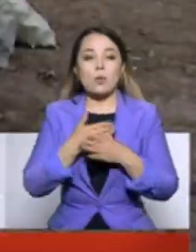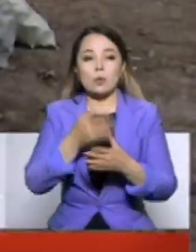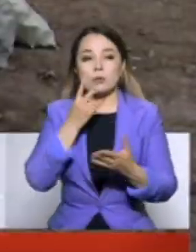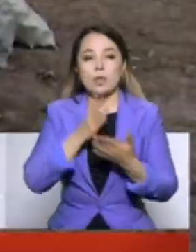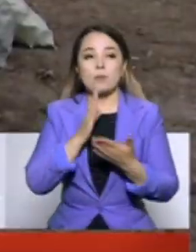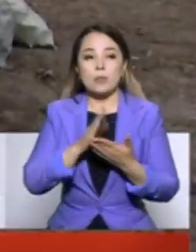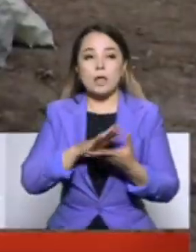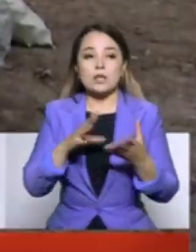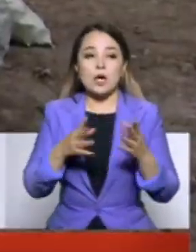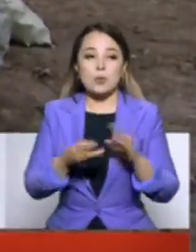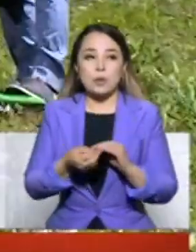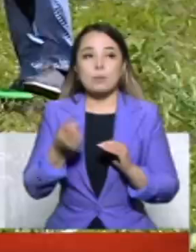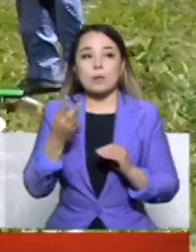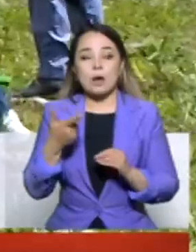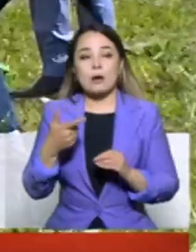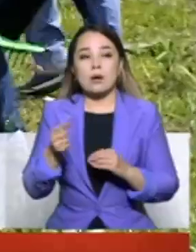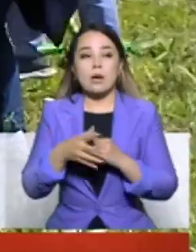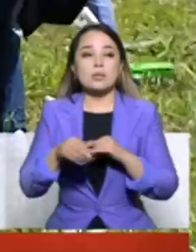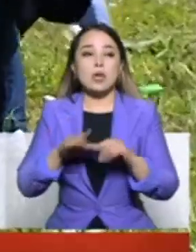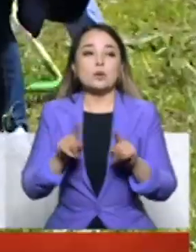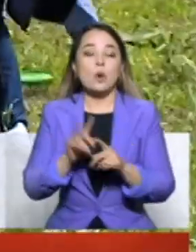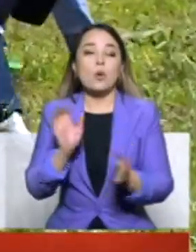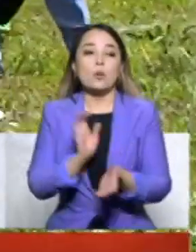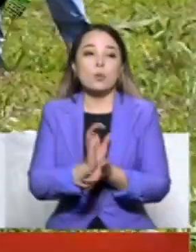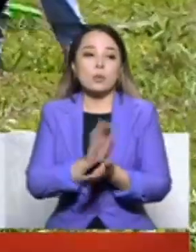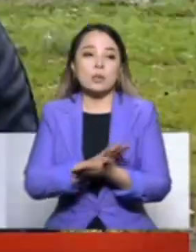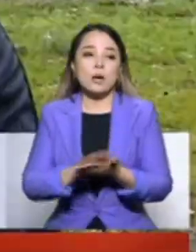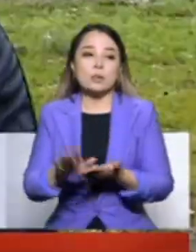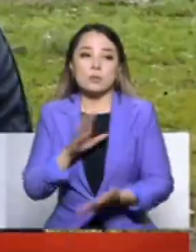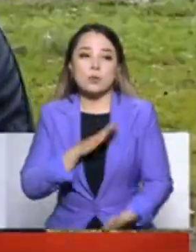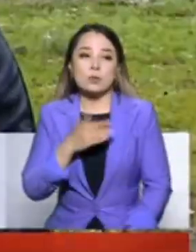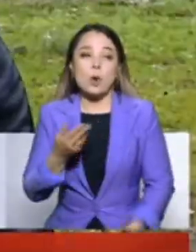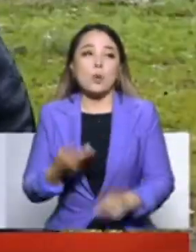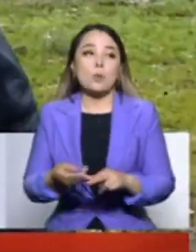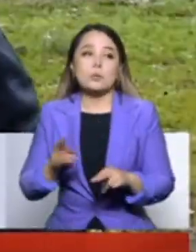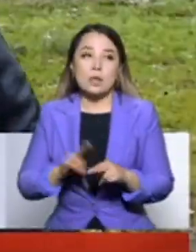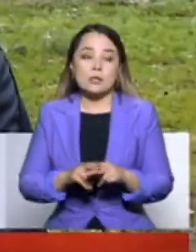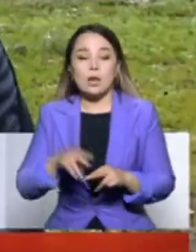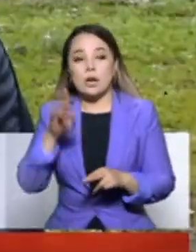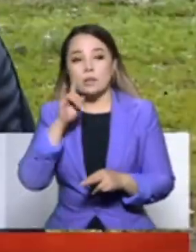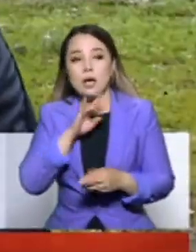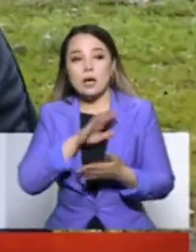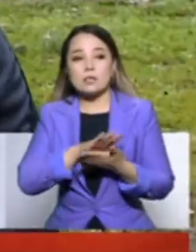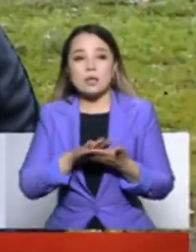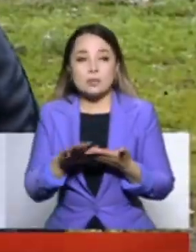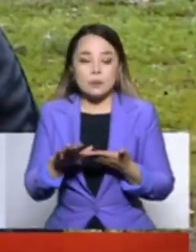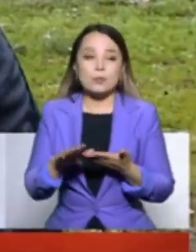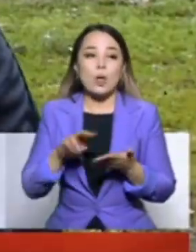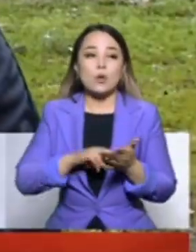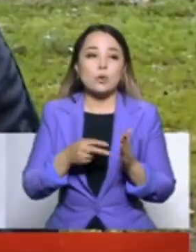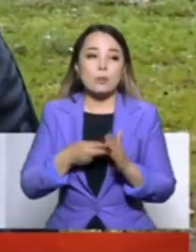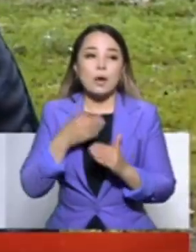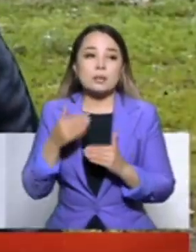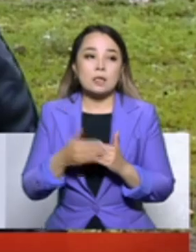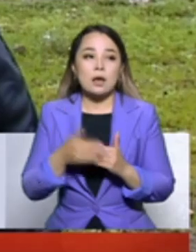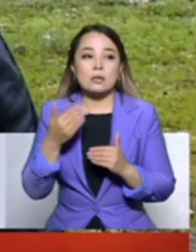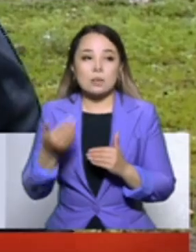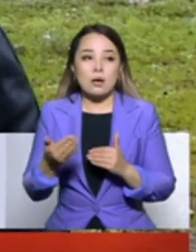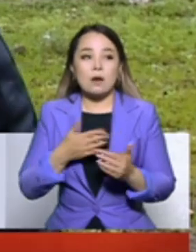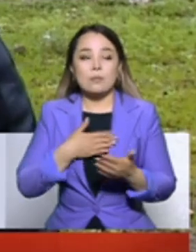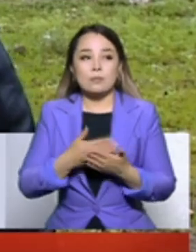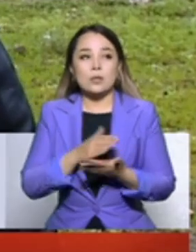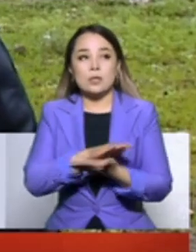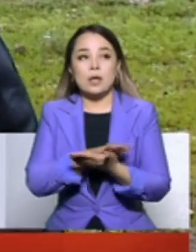берді. Нәтижесінде бірнеше гектар аумақ қоқыстан тазарды. Біз осы Таза Қазақстан жобасының аясында Таза